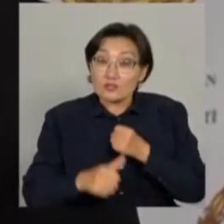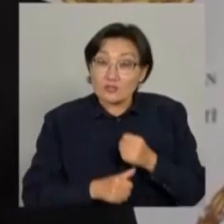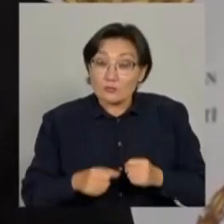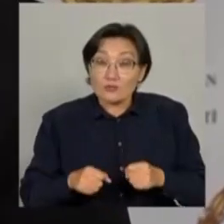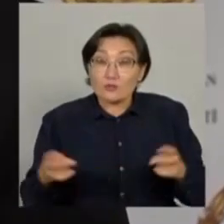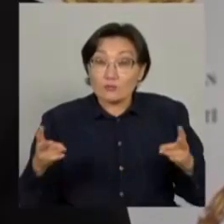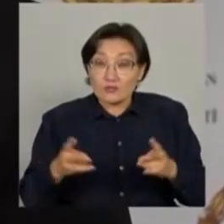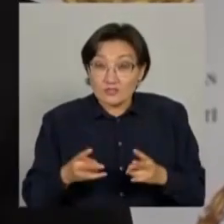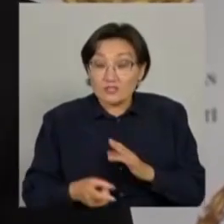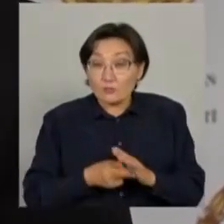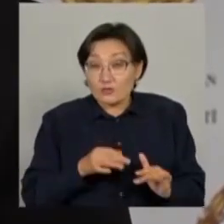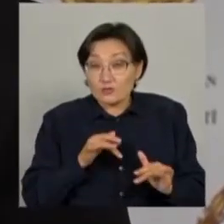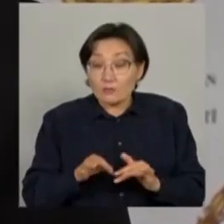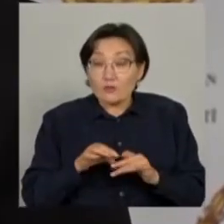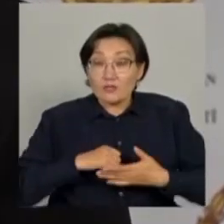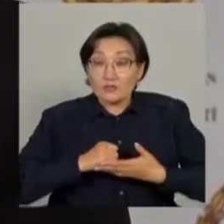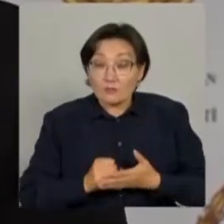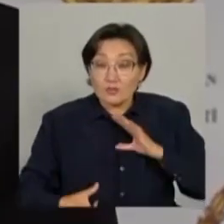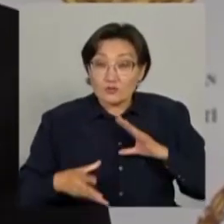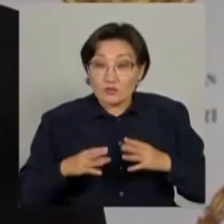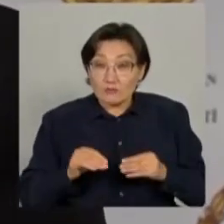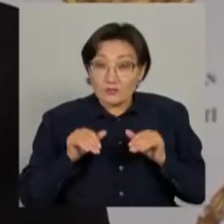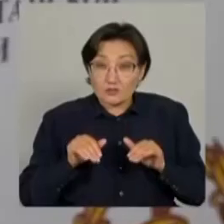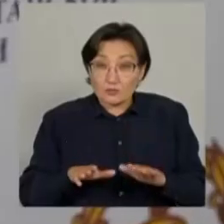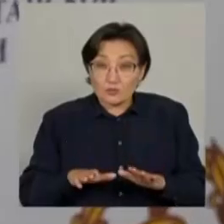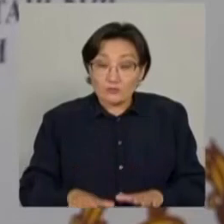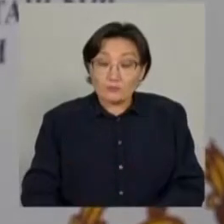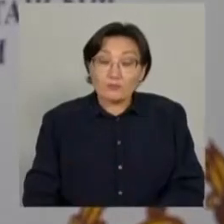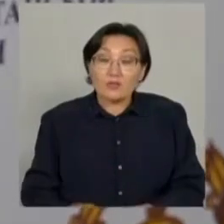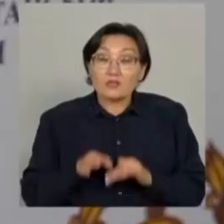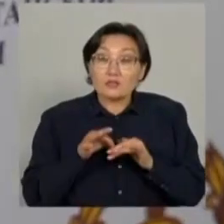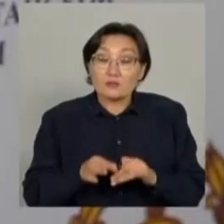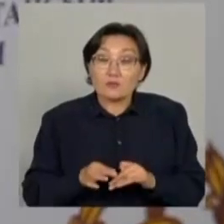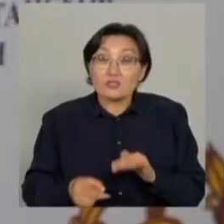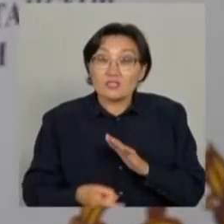назначения необходимых экспертиз и принятия окончательного процессуального решения. Идет дознание.